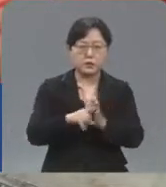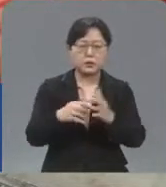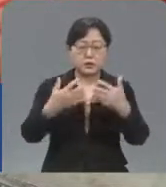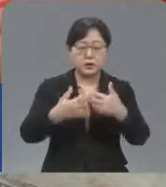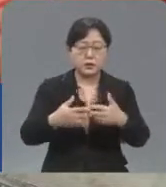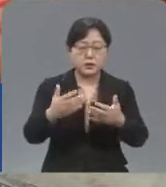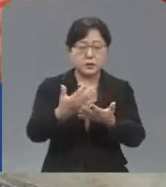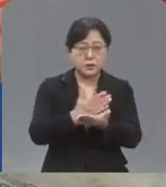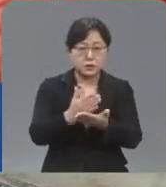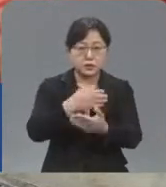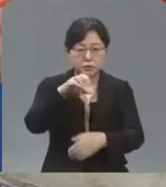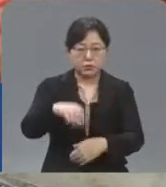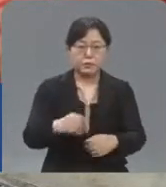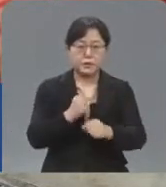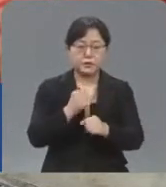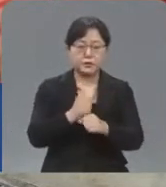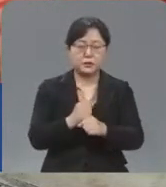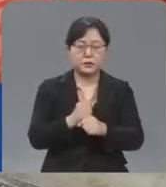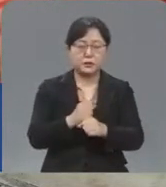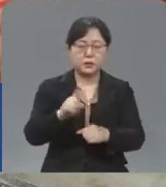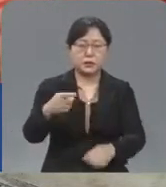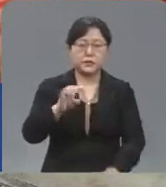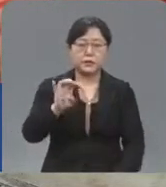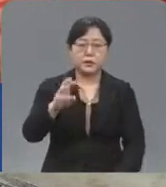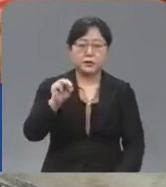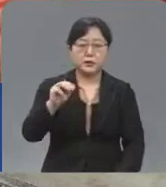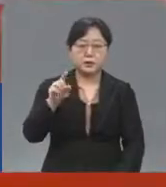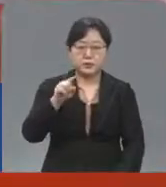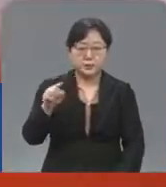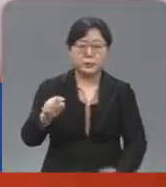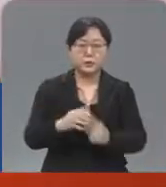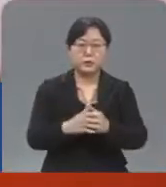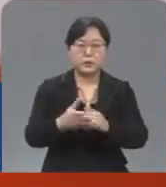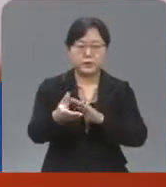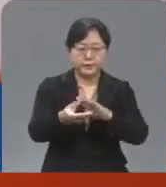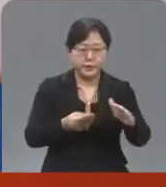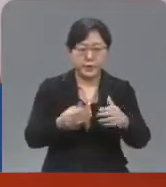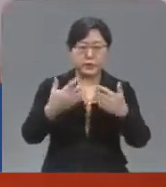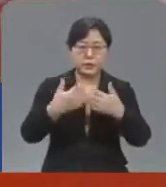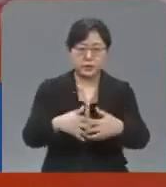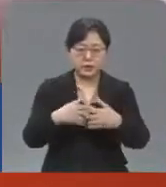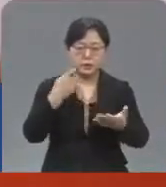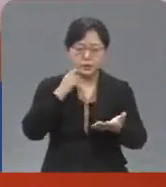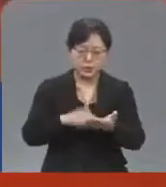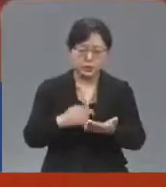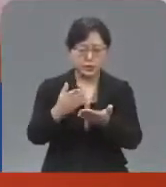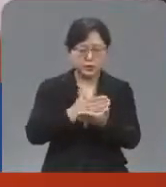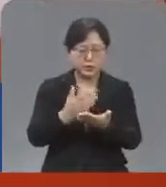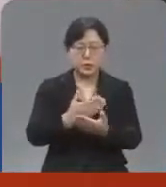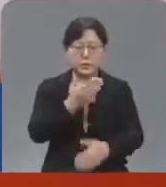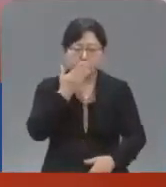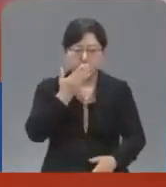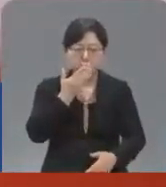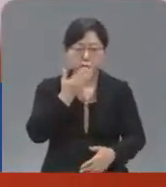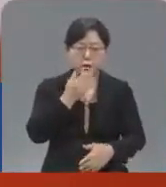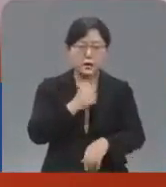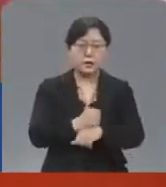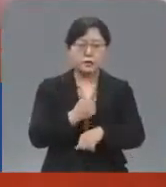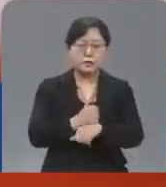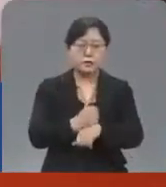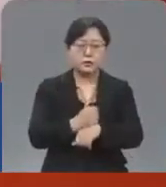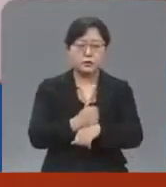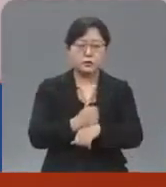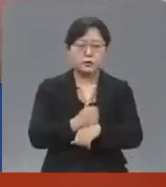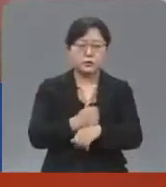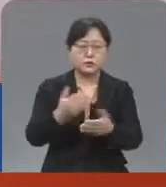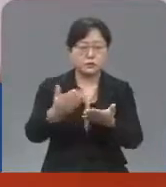설치했습니다. 농업기계 세차장은 140제곱미터 규모로 임대 농업기계를 쉽게 세차할 수 있는 고압 세척시설과